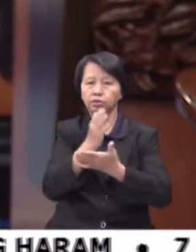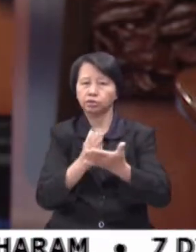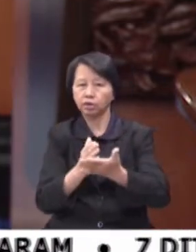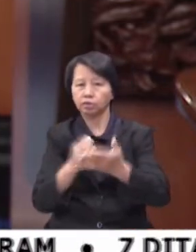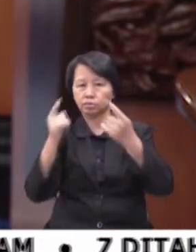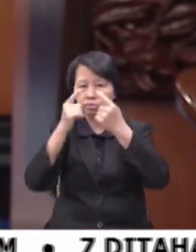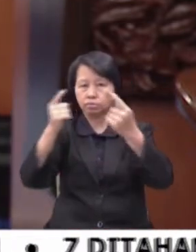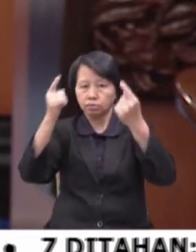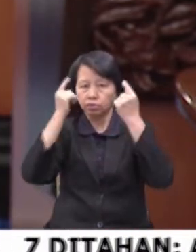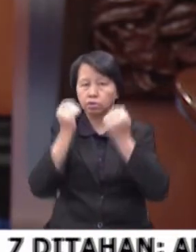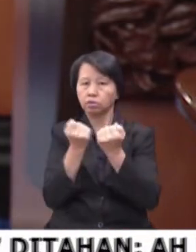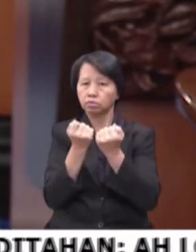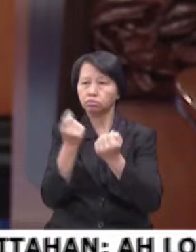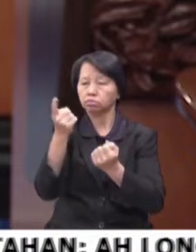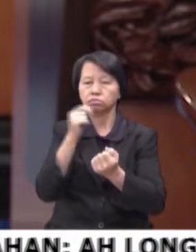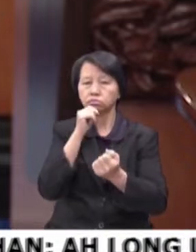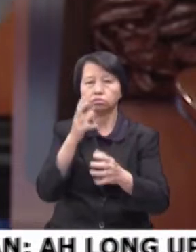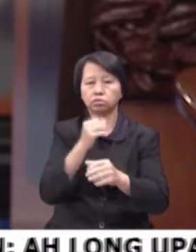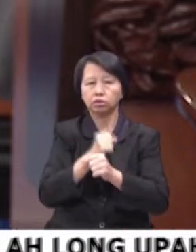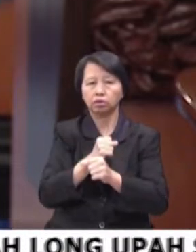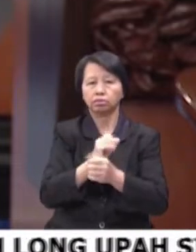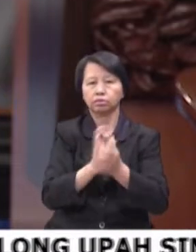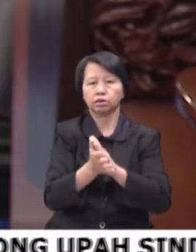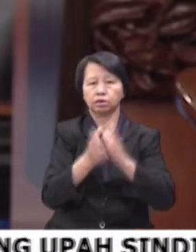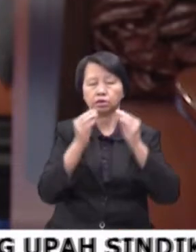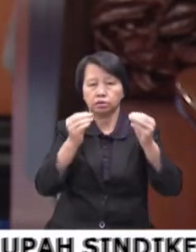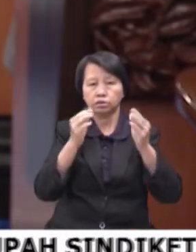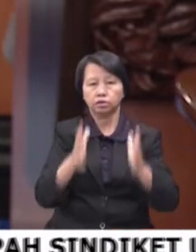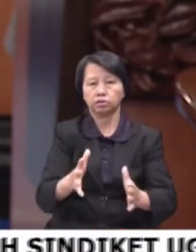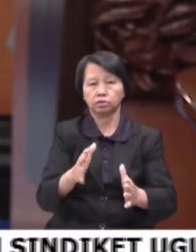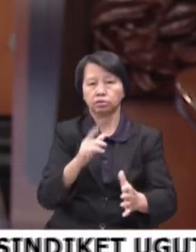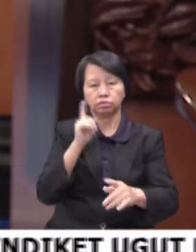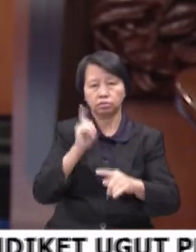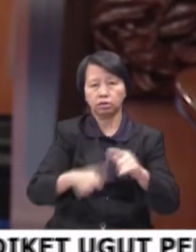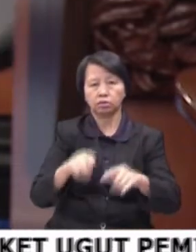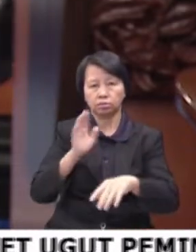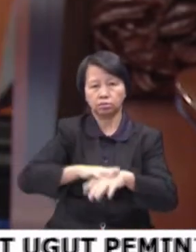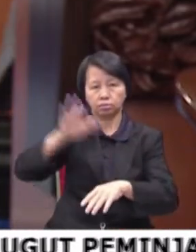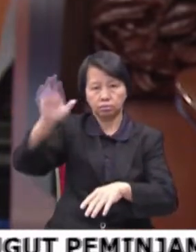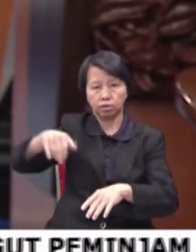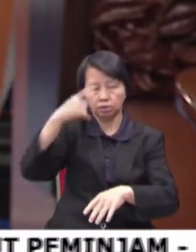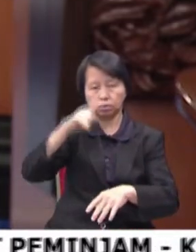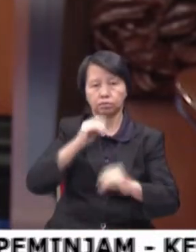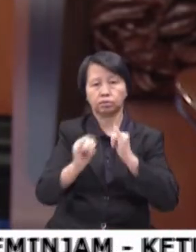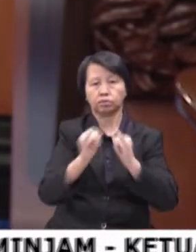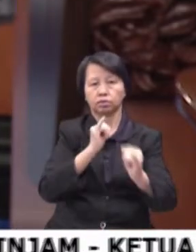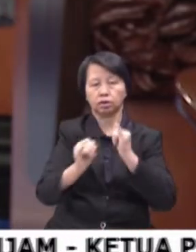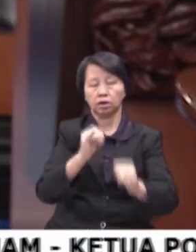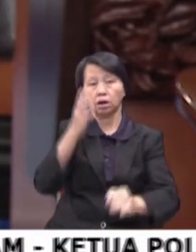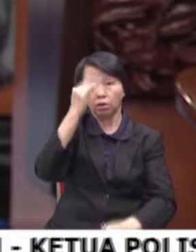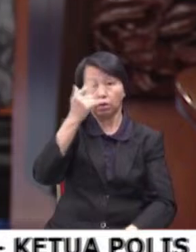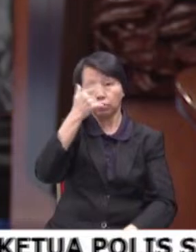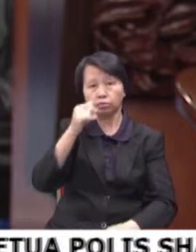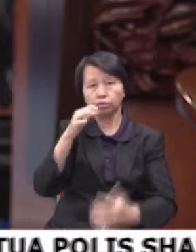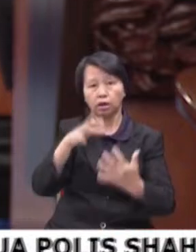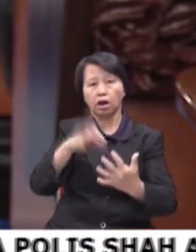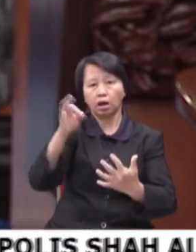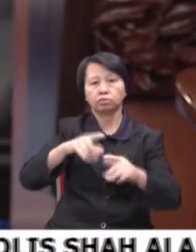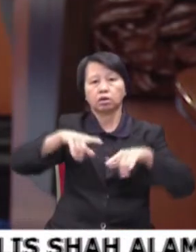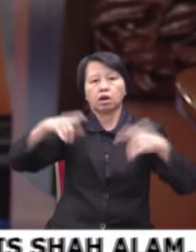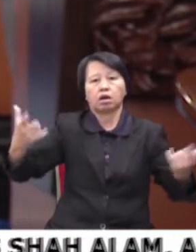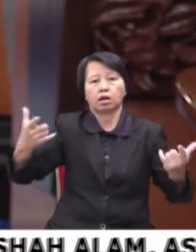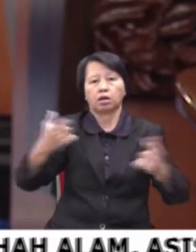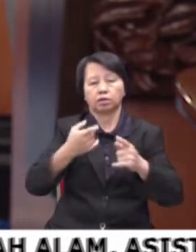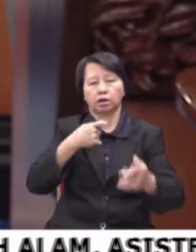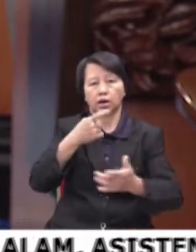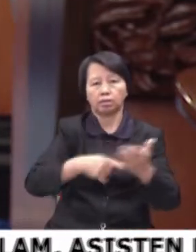graduhan tidak dapat menjadi guru tidak dapat dipanggil untuk atau menduga sebab optionnya adalah berlainan